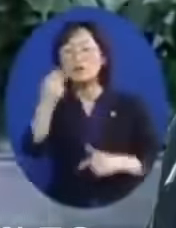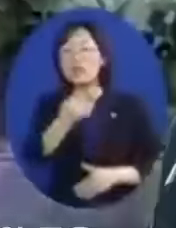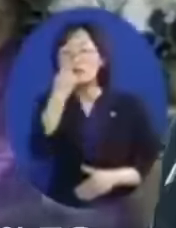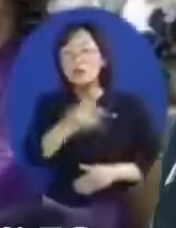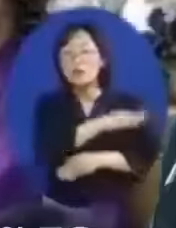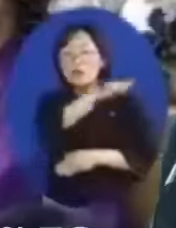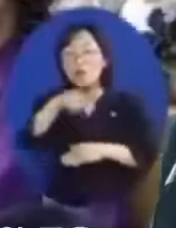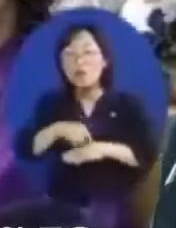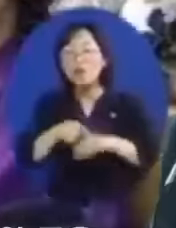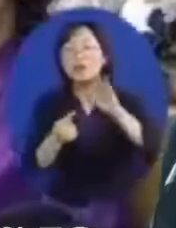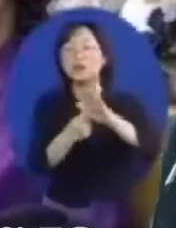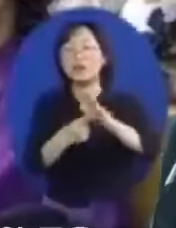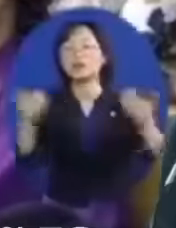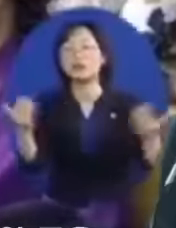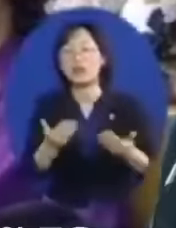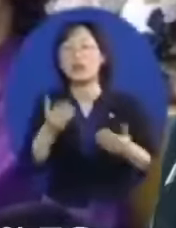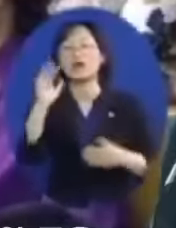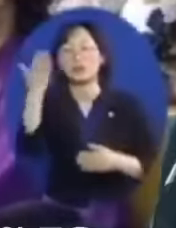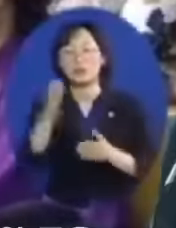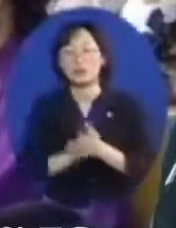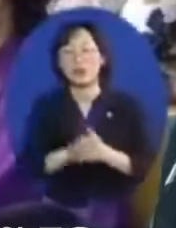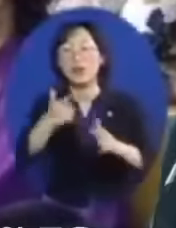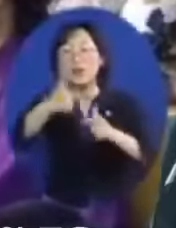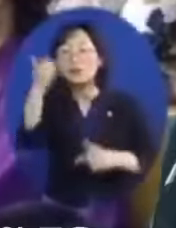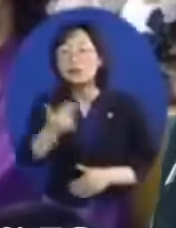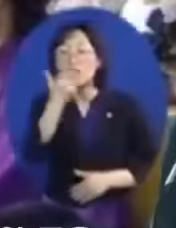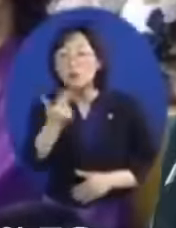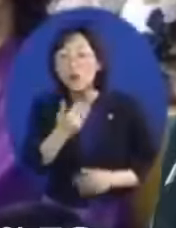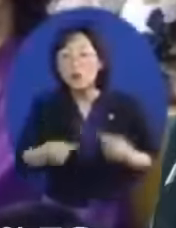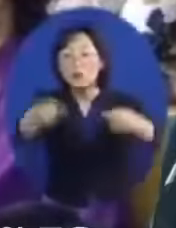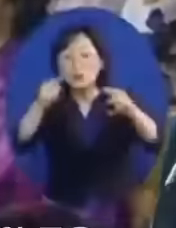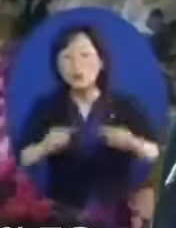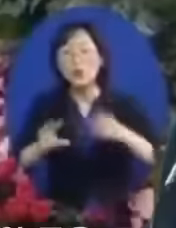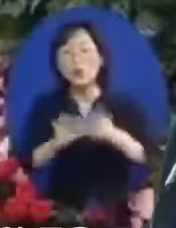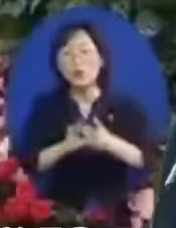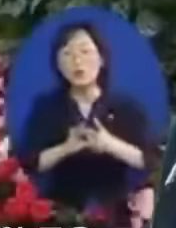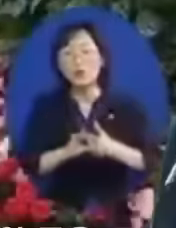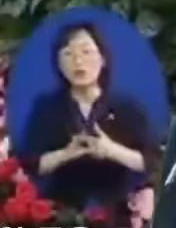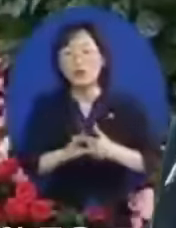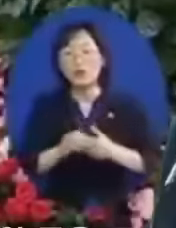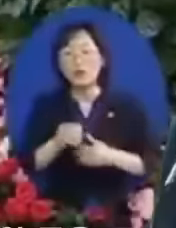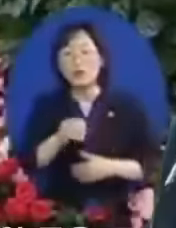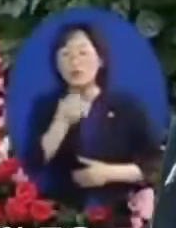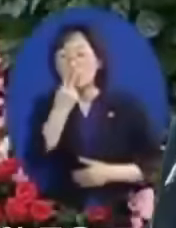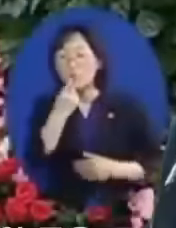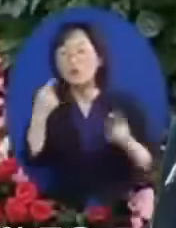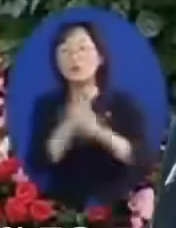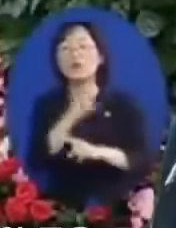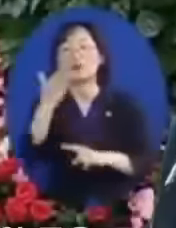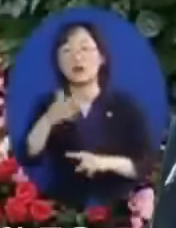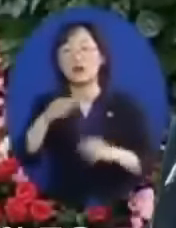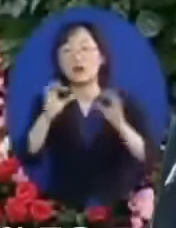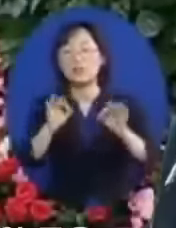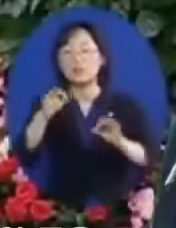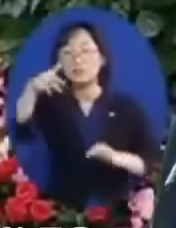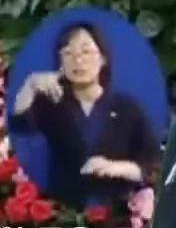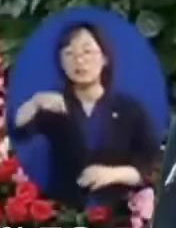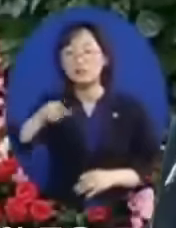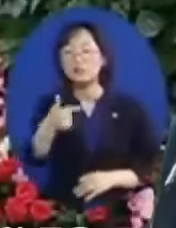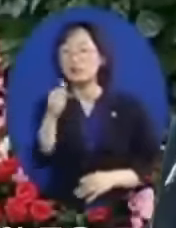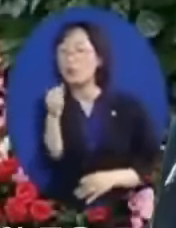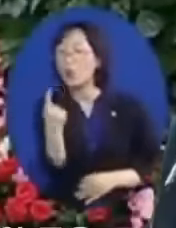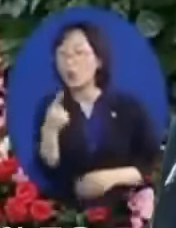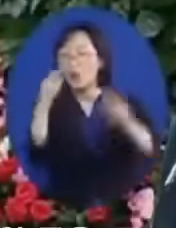몸에 나타나서 역사하는 것입니다. 예수의 생명이 들어오면 우리 세계가 변화되는 것입니다. 김준호 씨는 대학교 2학년